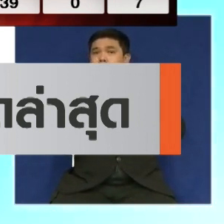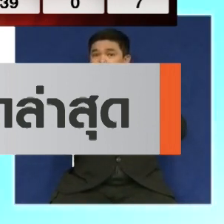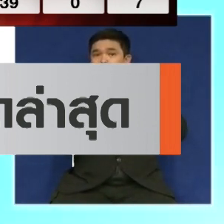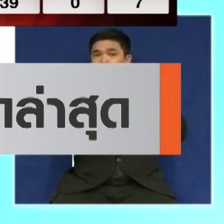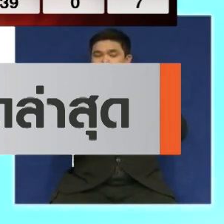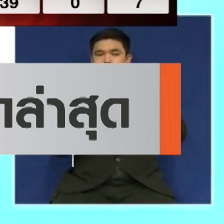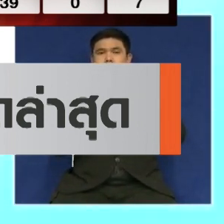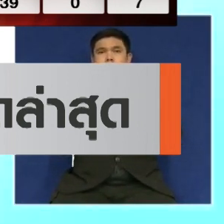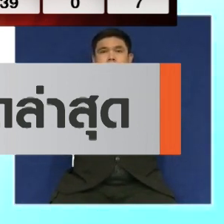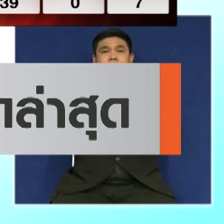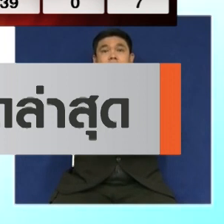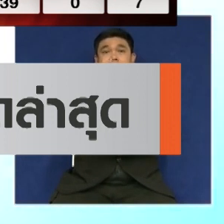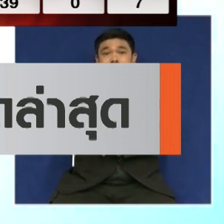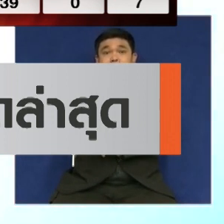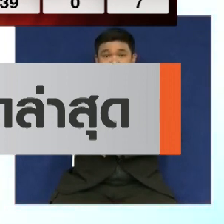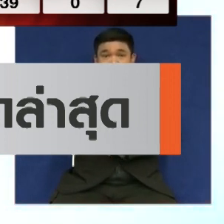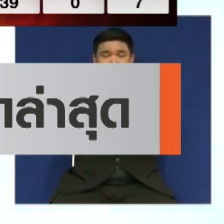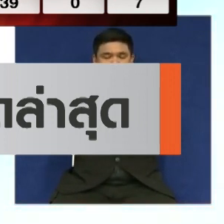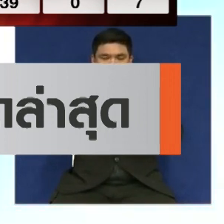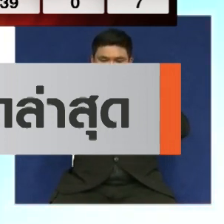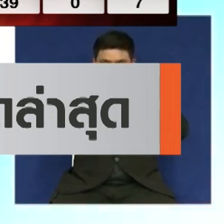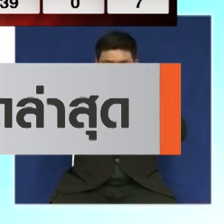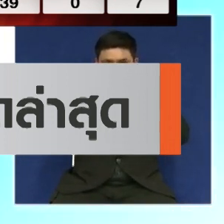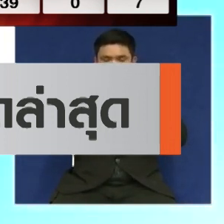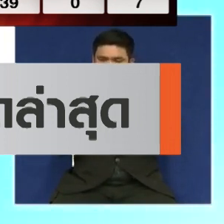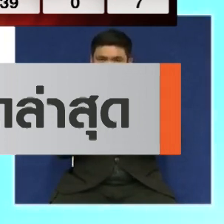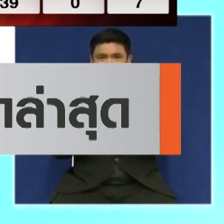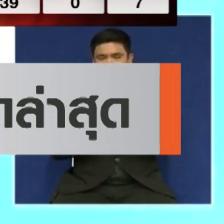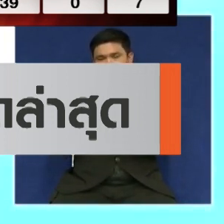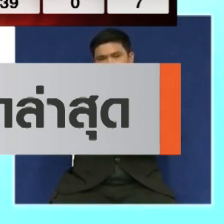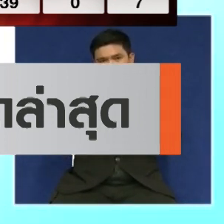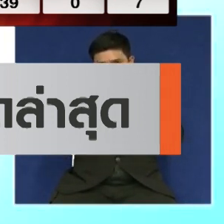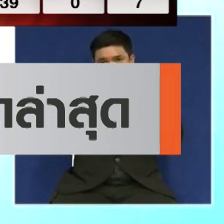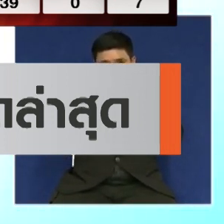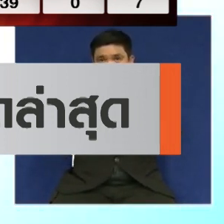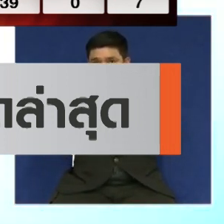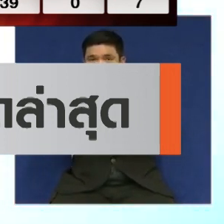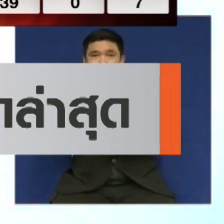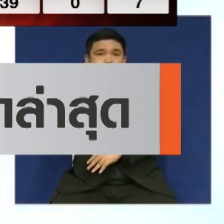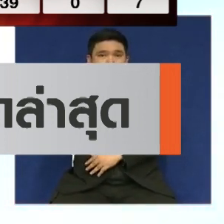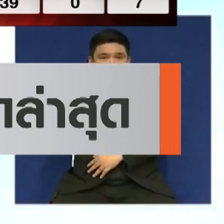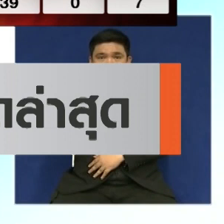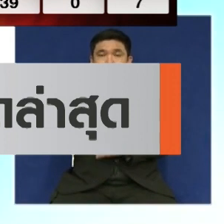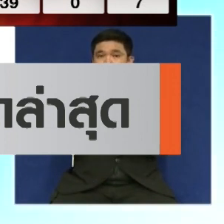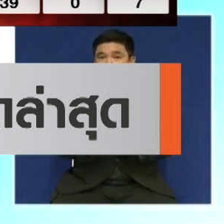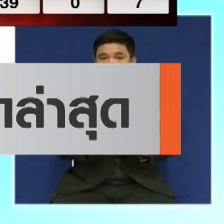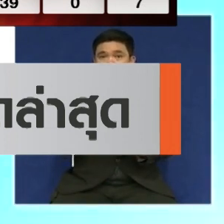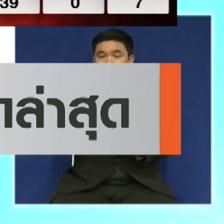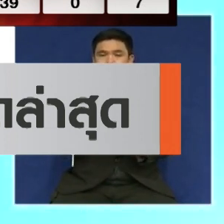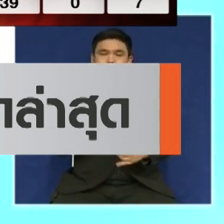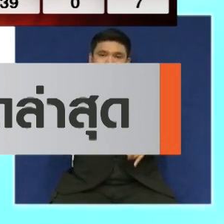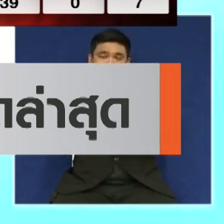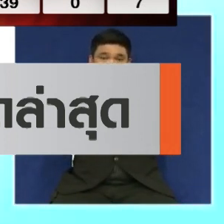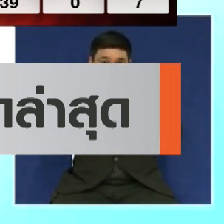มาณ 44% นะครับจากการตรวจที่เพิ่มขึ้นทุกวันนะฮะเนื่องจากว่ามีการเก็บตัวอย่างเพิ่มเติมขณะนี้ก็มีการตรวจไป